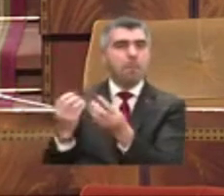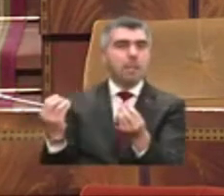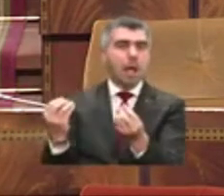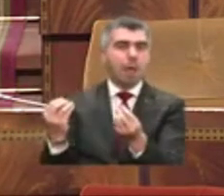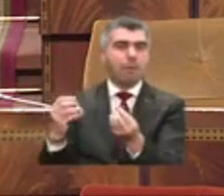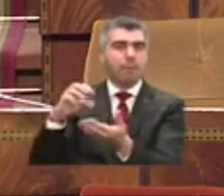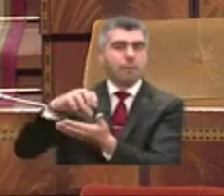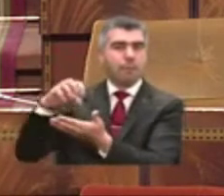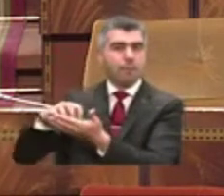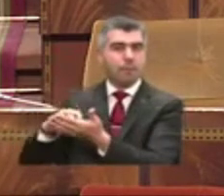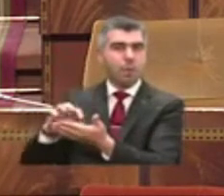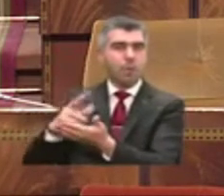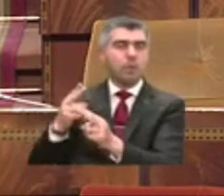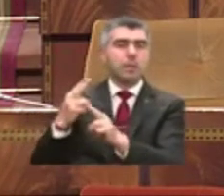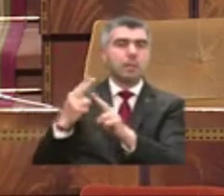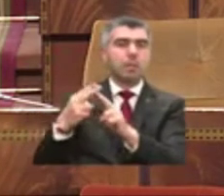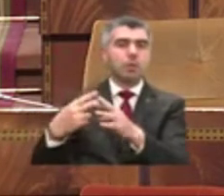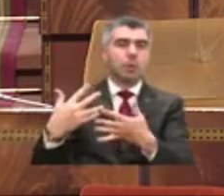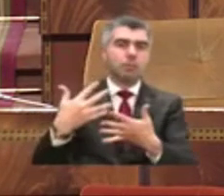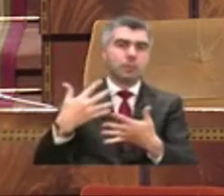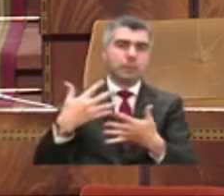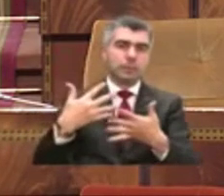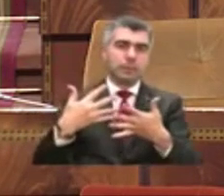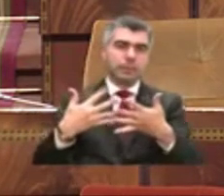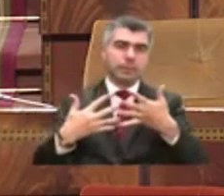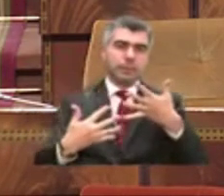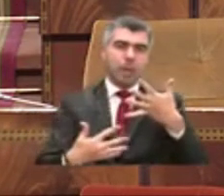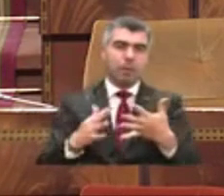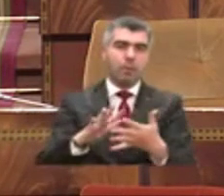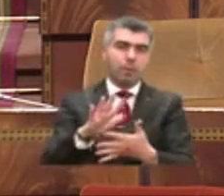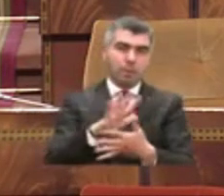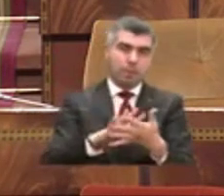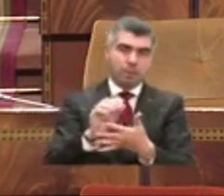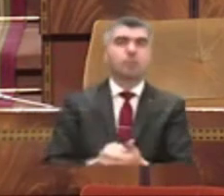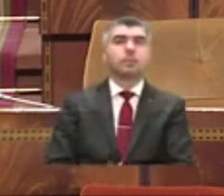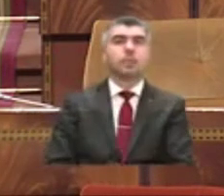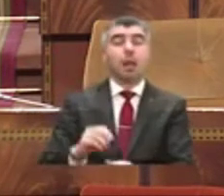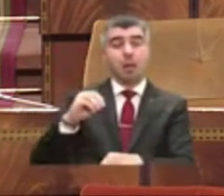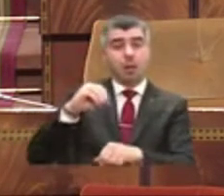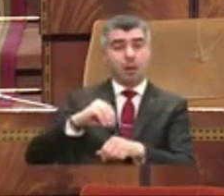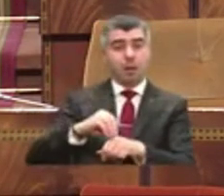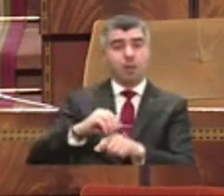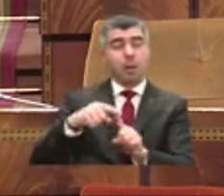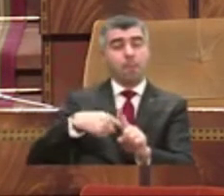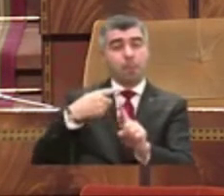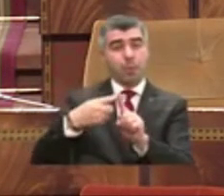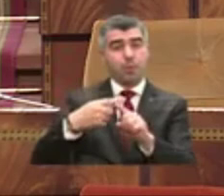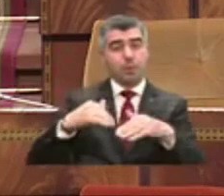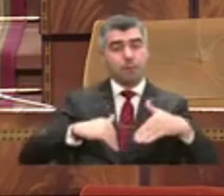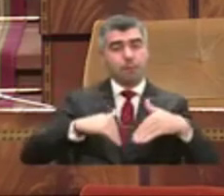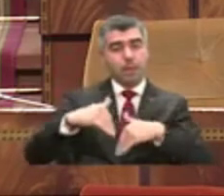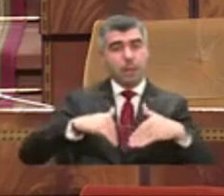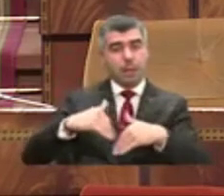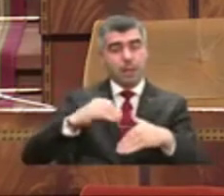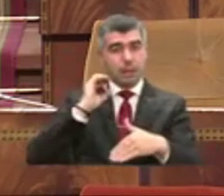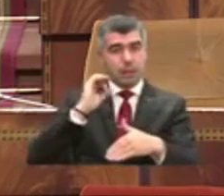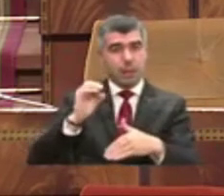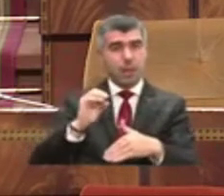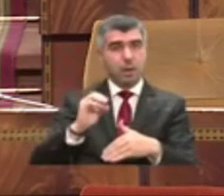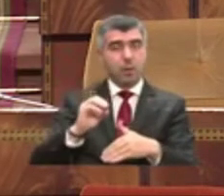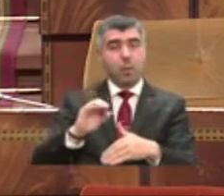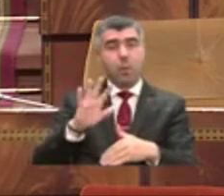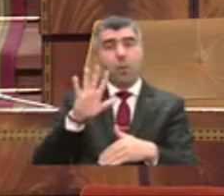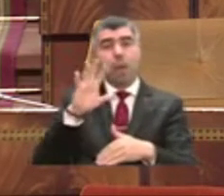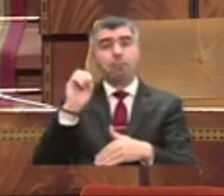طاوجطاس بيطيط بودربالة وايت العمان وايت حج الله. وكذلك الطريق من هذه 50 سنه